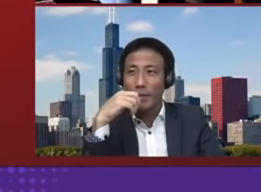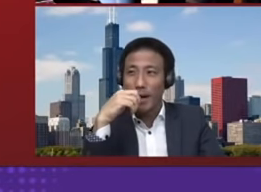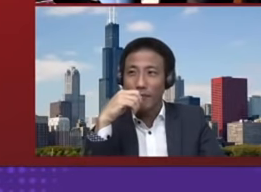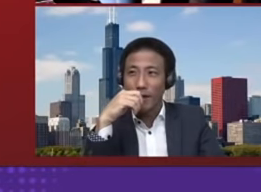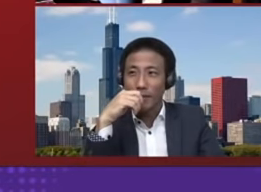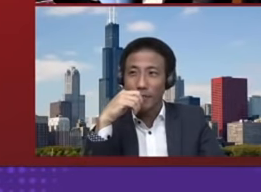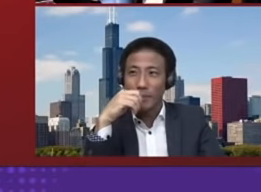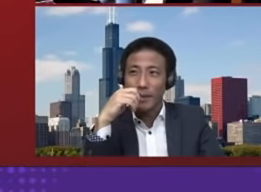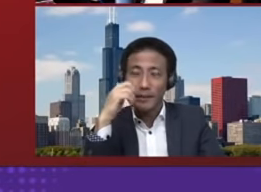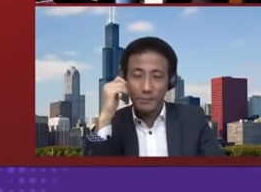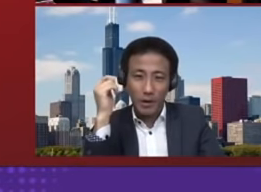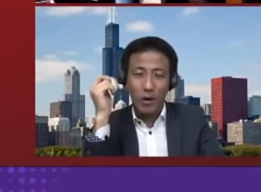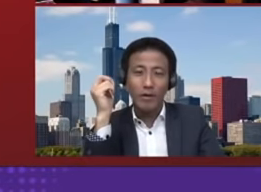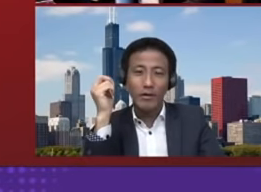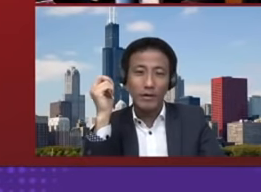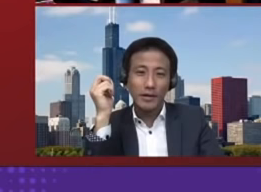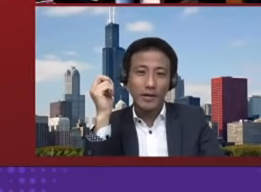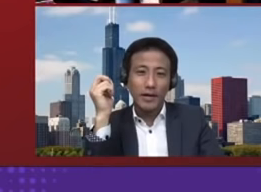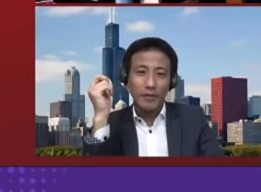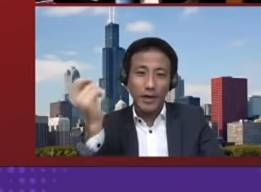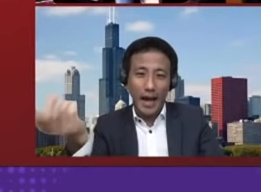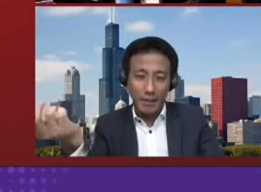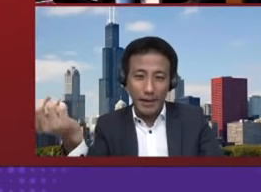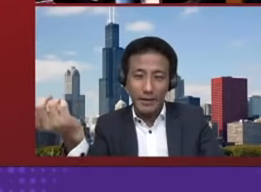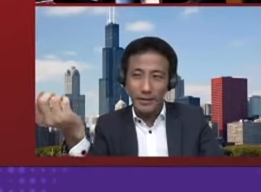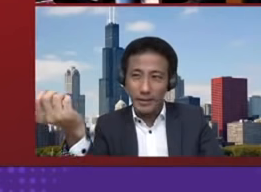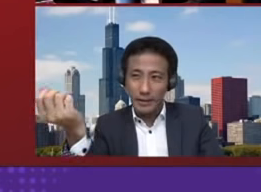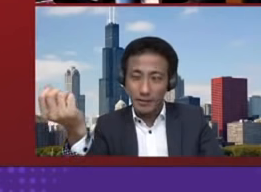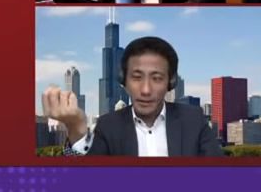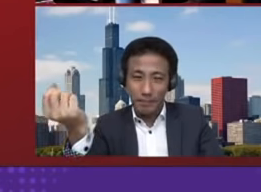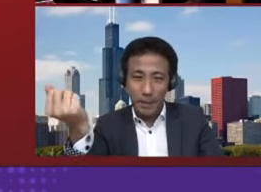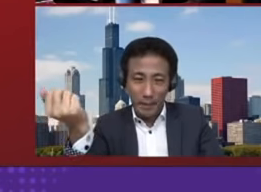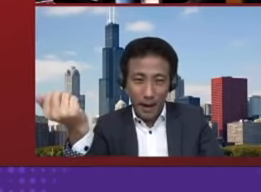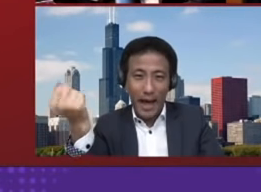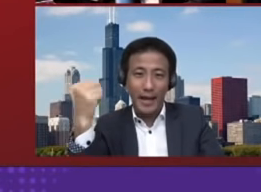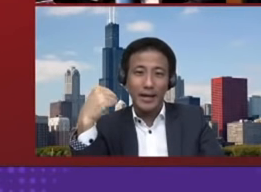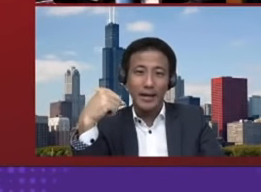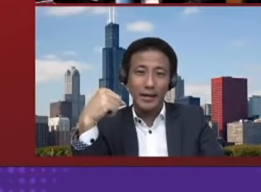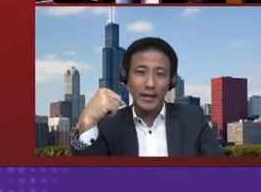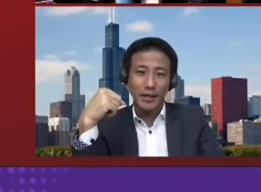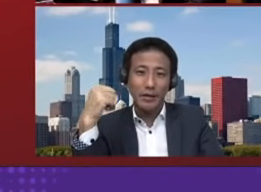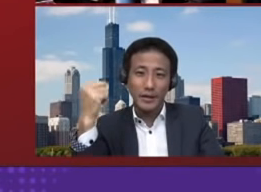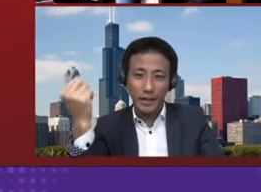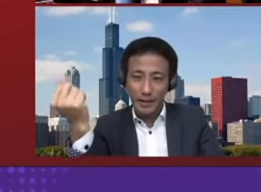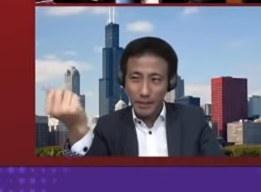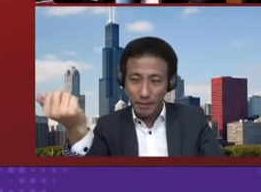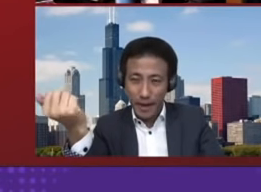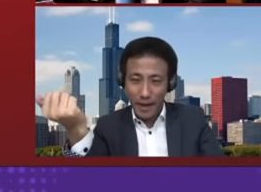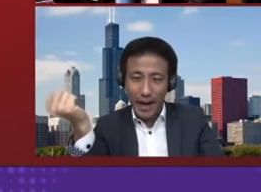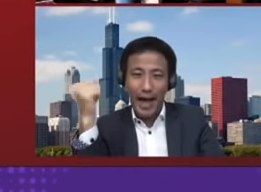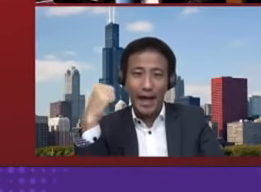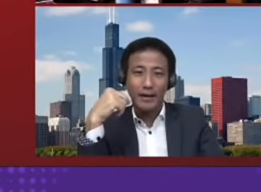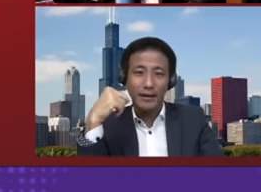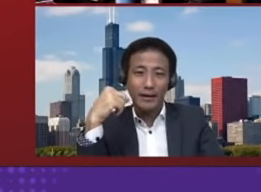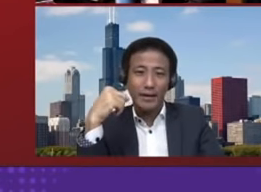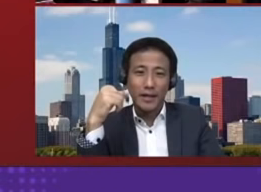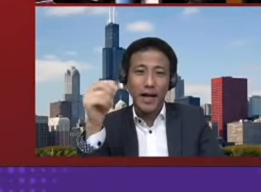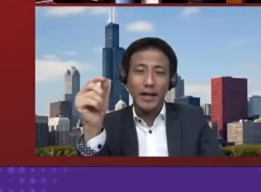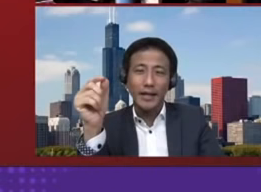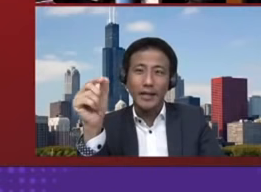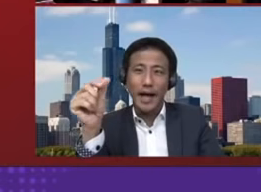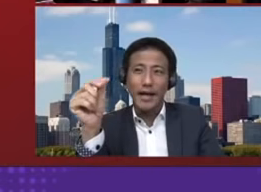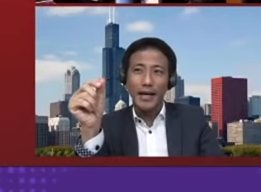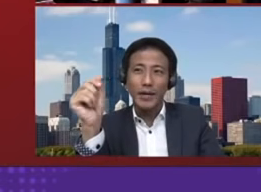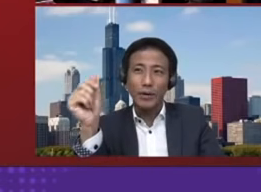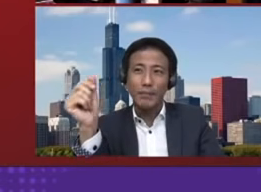มไม่ได้มาเล่าให้ฟังฟิลิปปินส์เนี่ย12เวียดนามเนี่ย10ปลายๆอินโดนีเซียก็10กลางๆใน